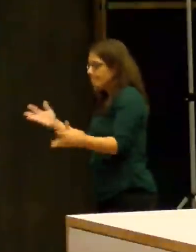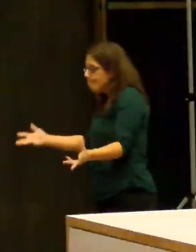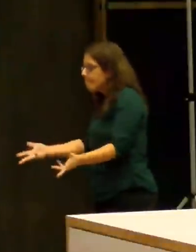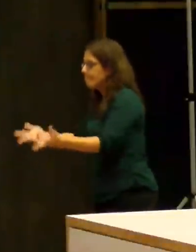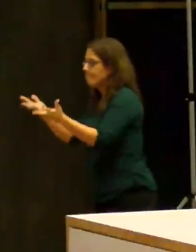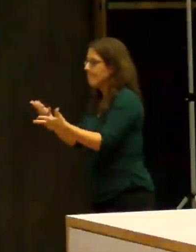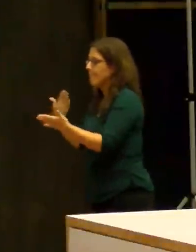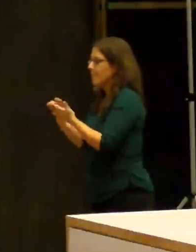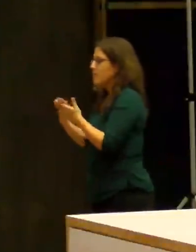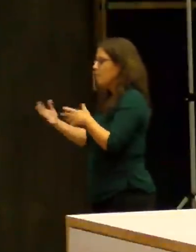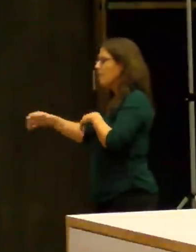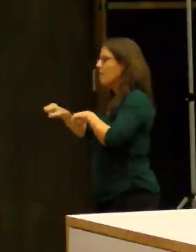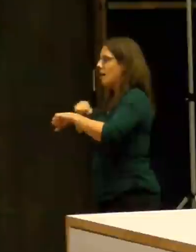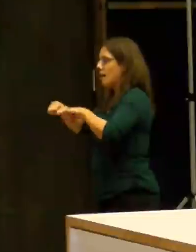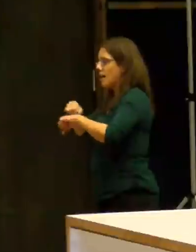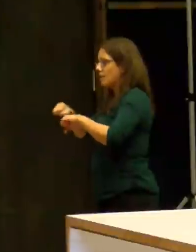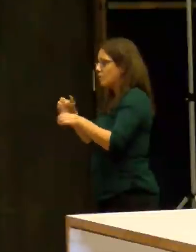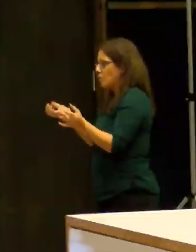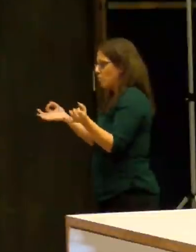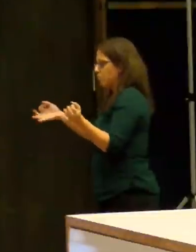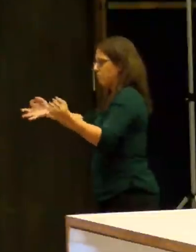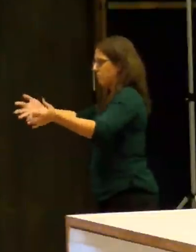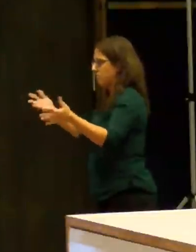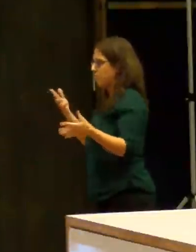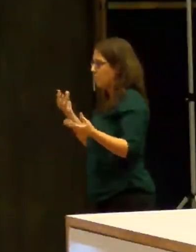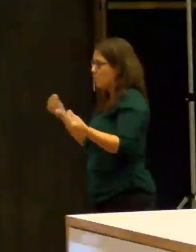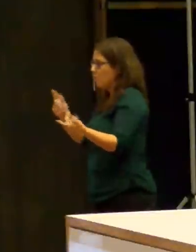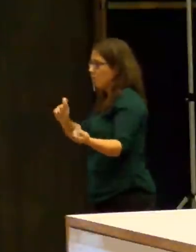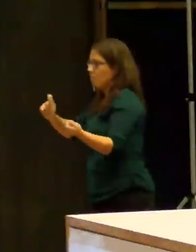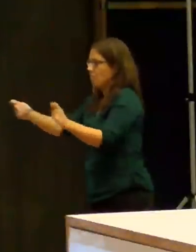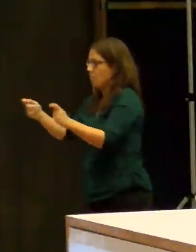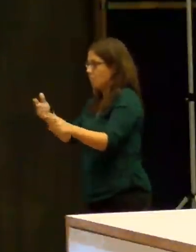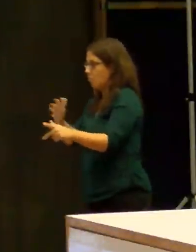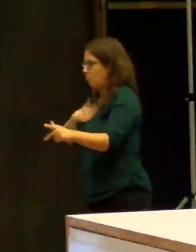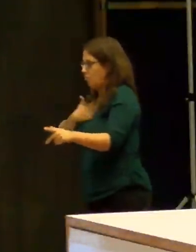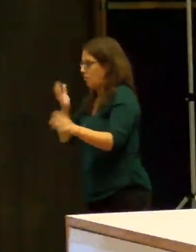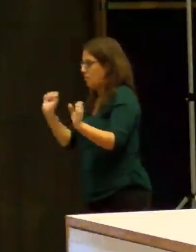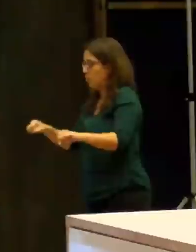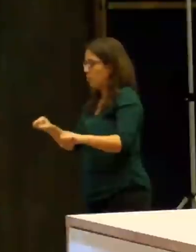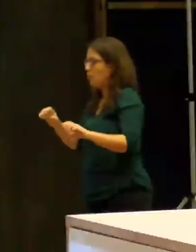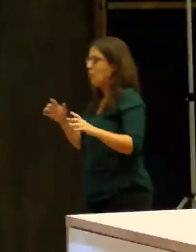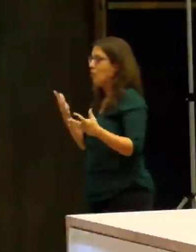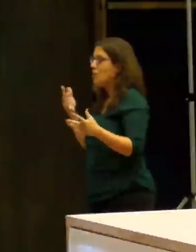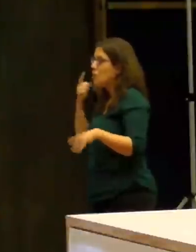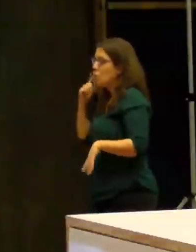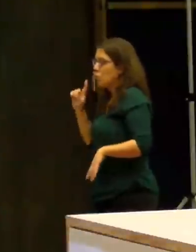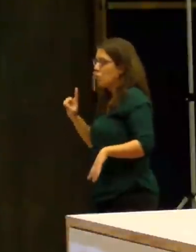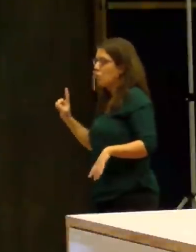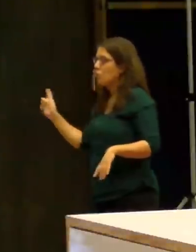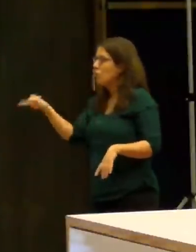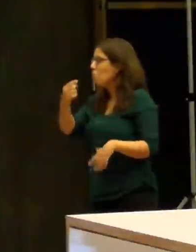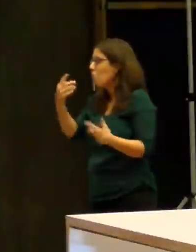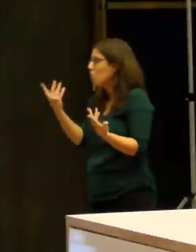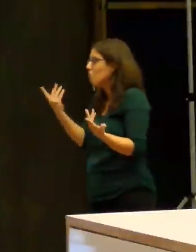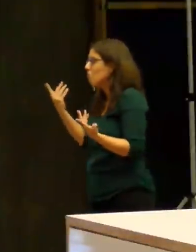qu'on crée toutes ces actions pour créer des opportunités au changement, qu'on s'adresse à tout le monde, monsieur, madame,